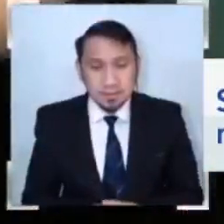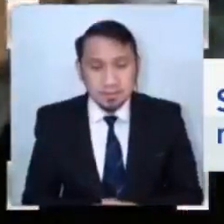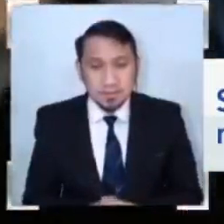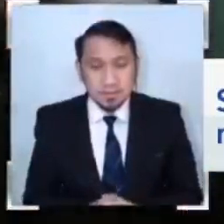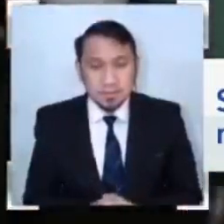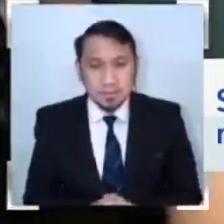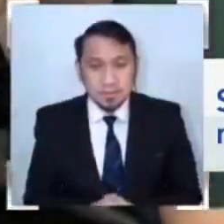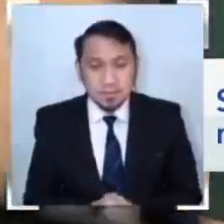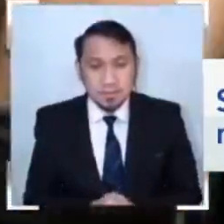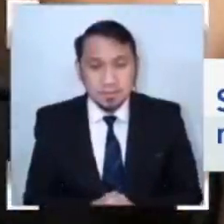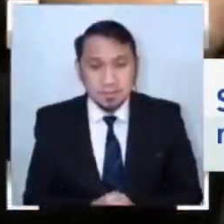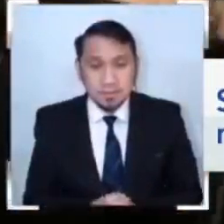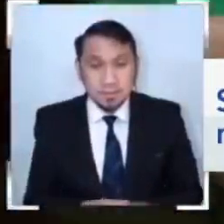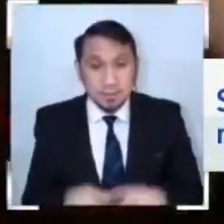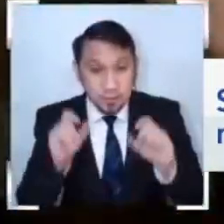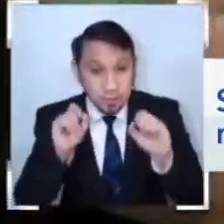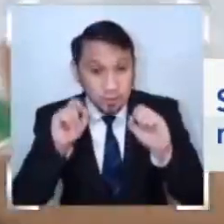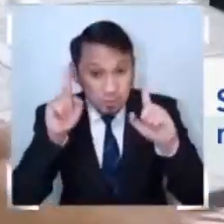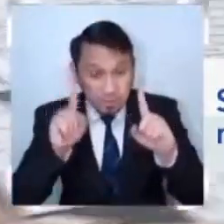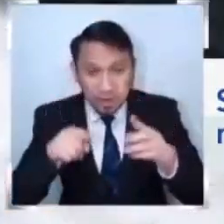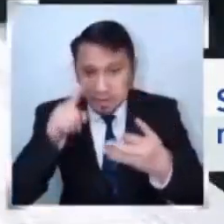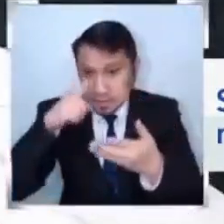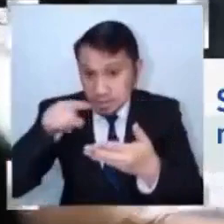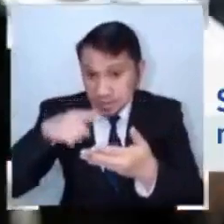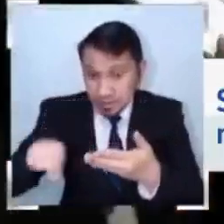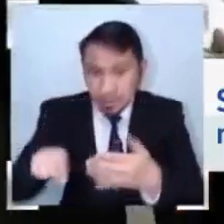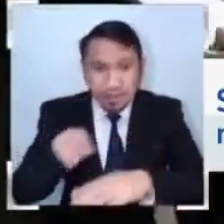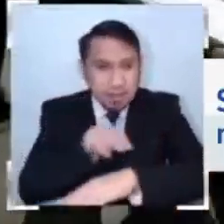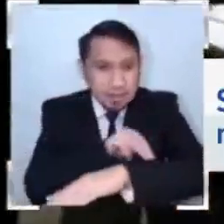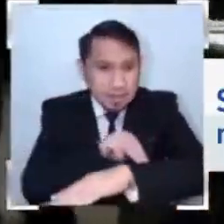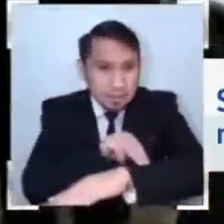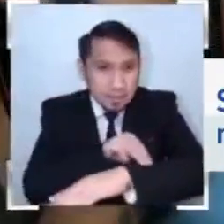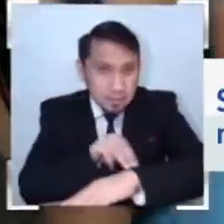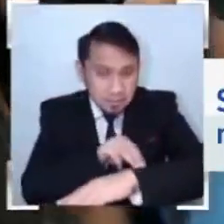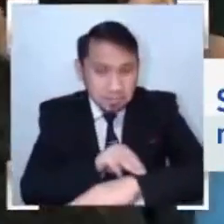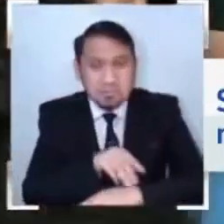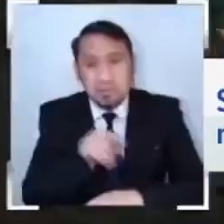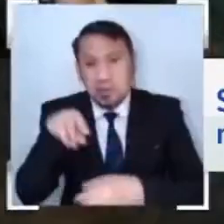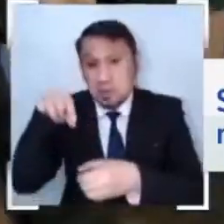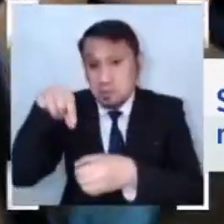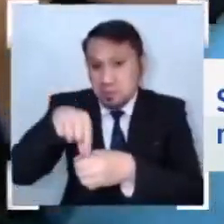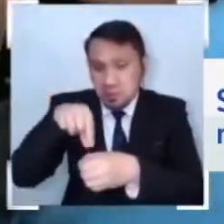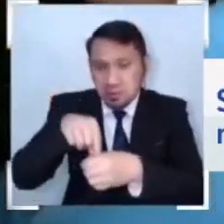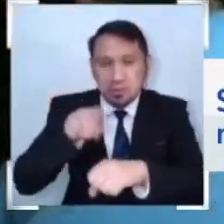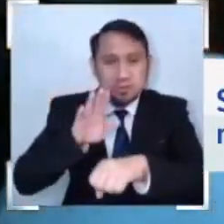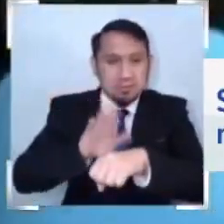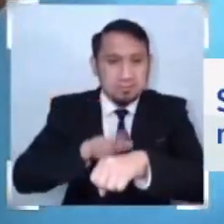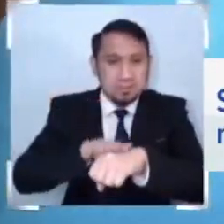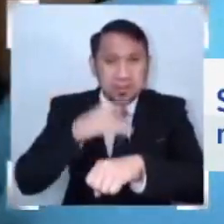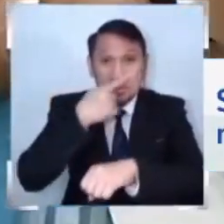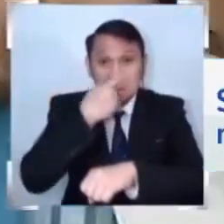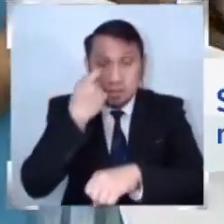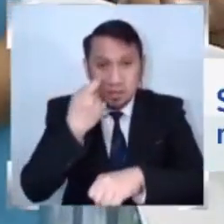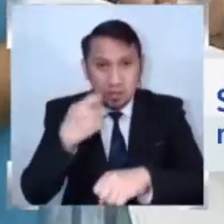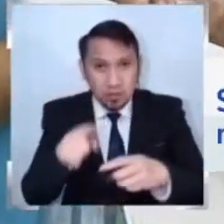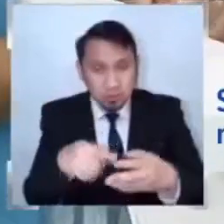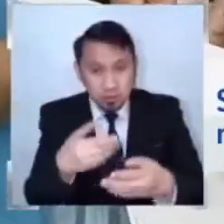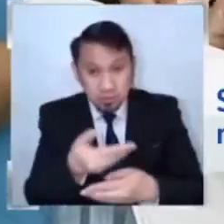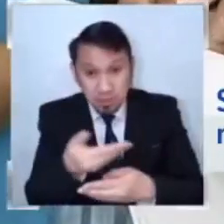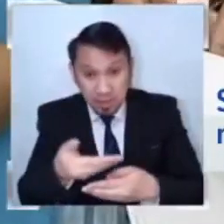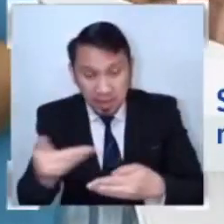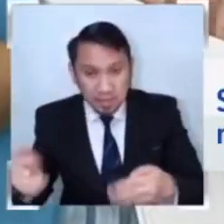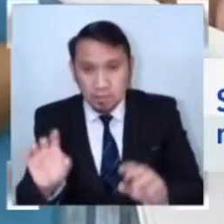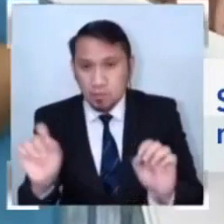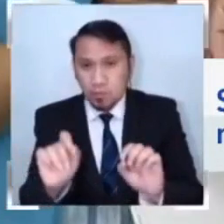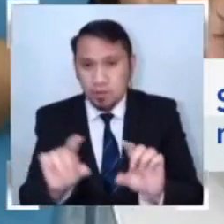Sa surprise inspection ng DTI sa Makati City, nasita ang isang supermarket dahil sa ilang tindang walang price tag. Inisyuhan ng show